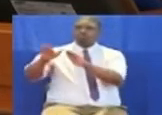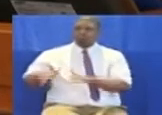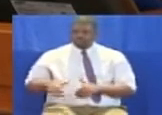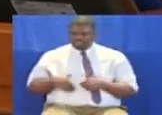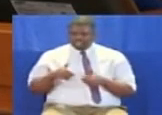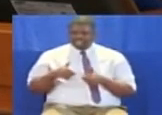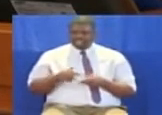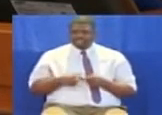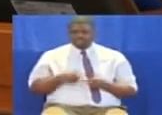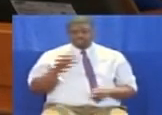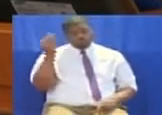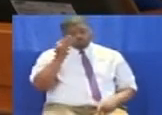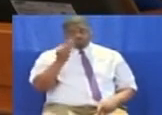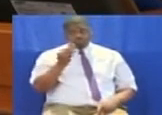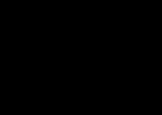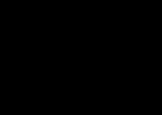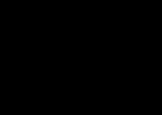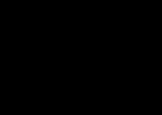hotuba uliyoitoa,